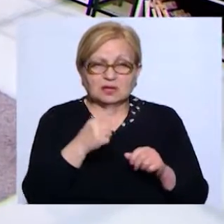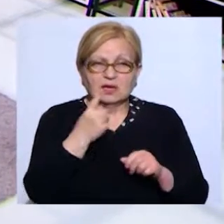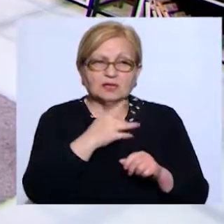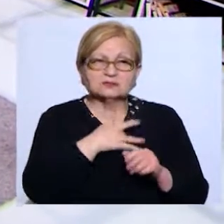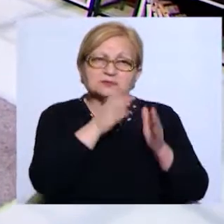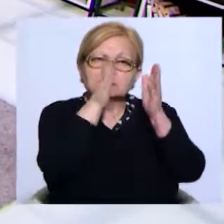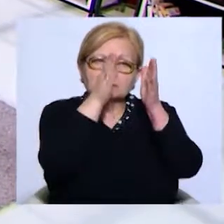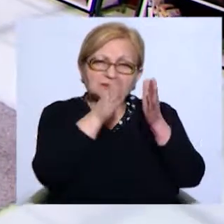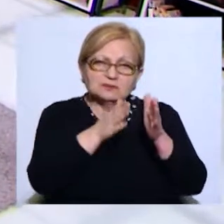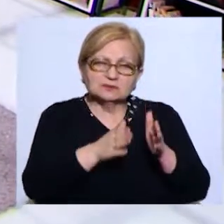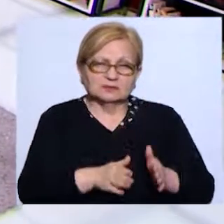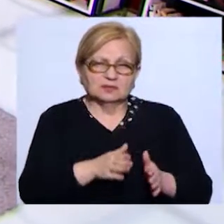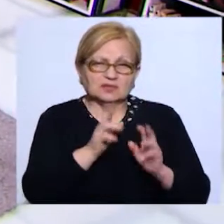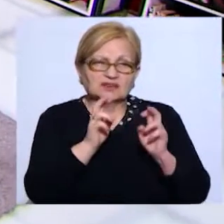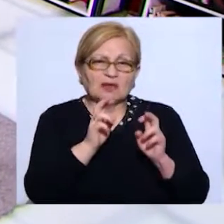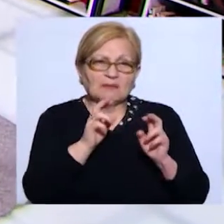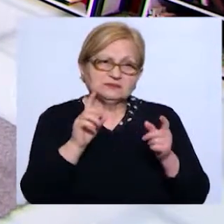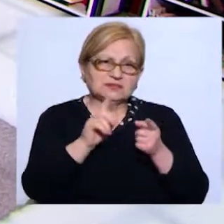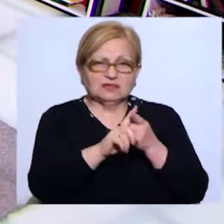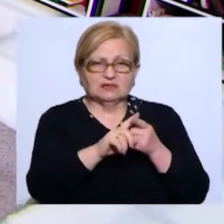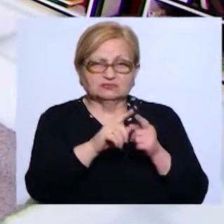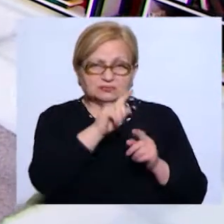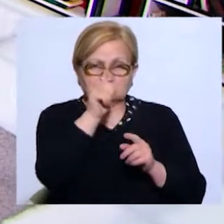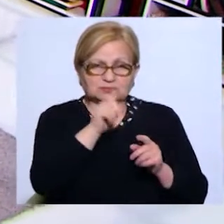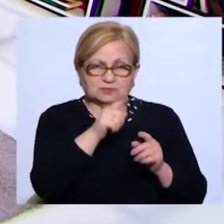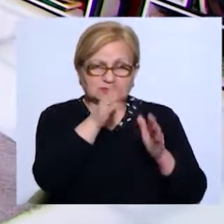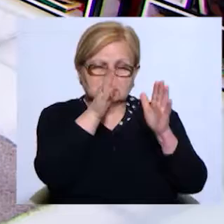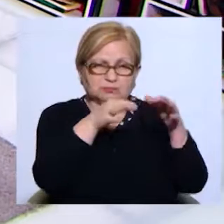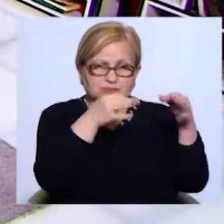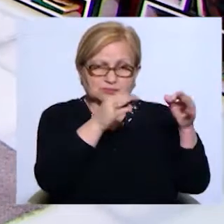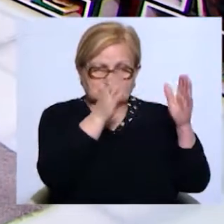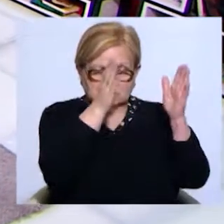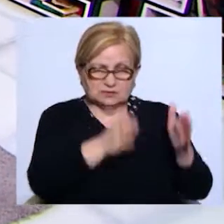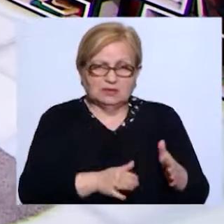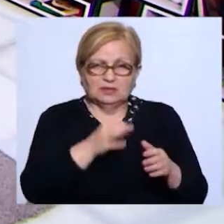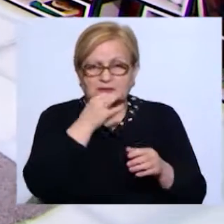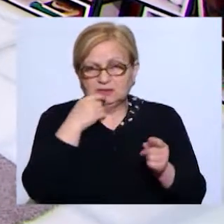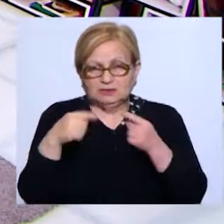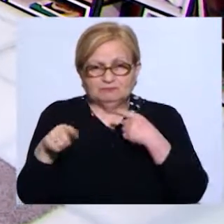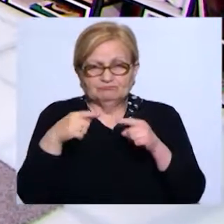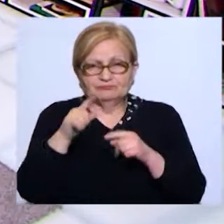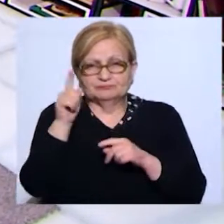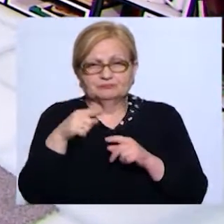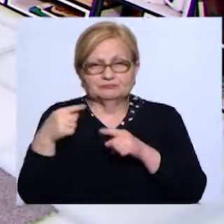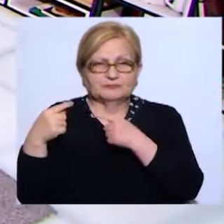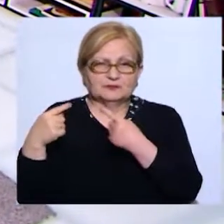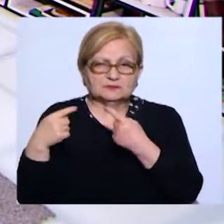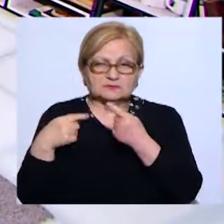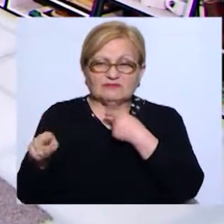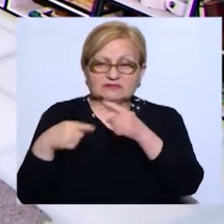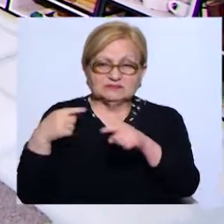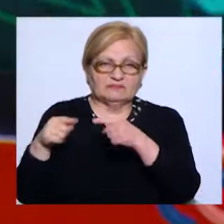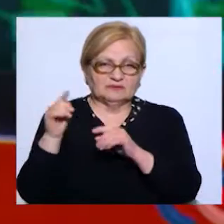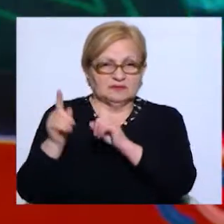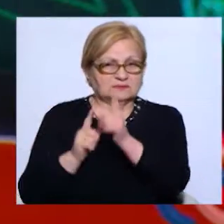კითხვები დავწერო, ანუ ერთი თემასთან მიმართებული კითხვები ერთ ფურცელზე, ან შემიძლია სხვადასხვა რამოდენიმე კითხვა და სხვადასხვანაირად